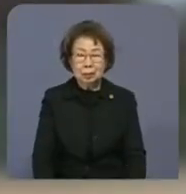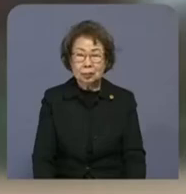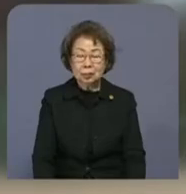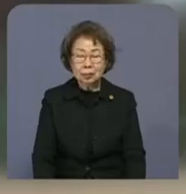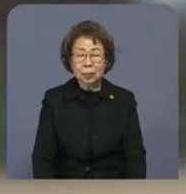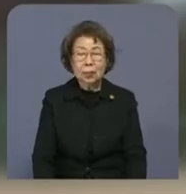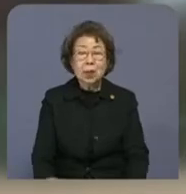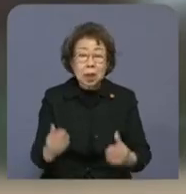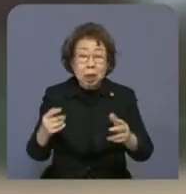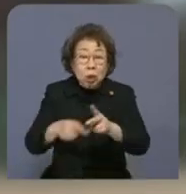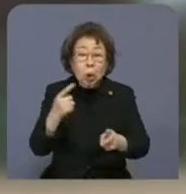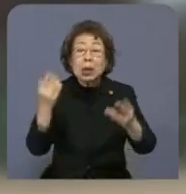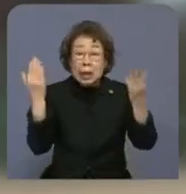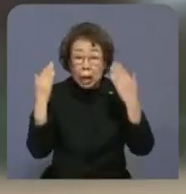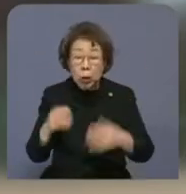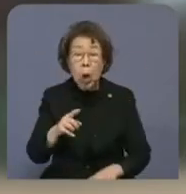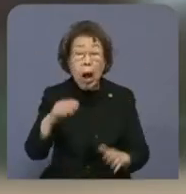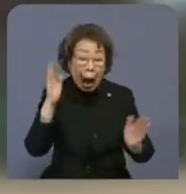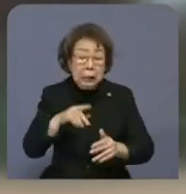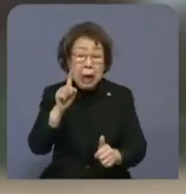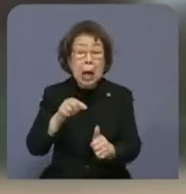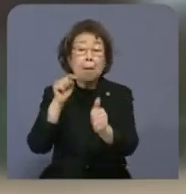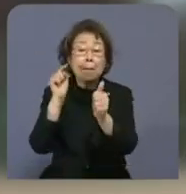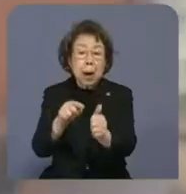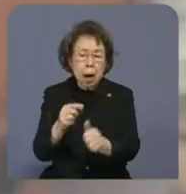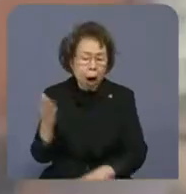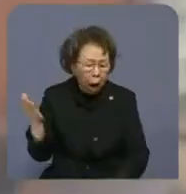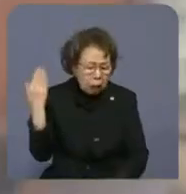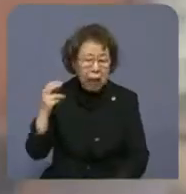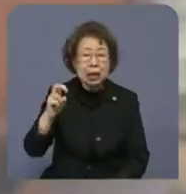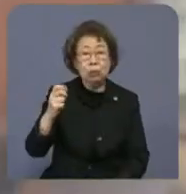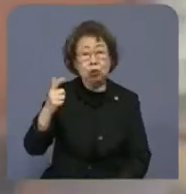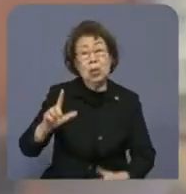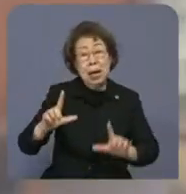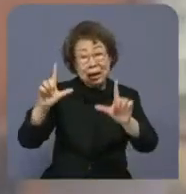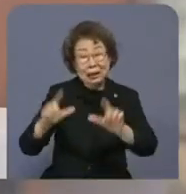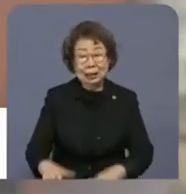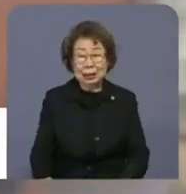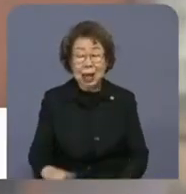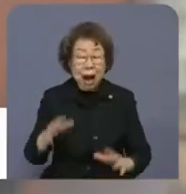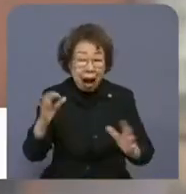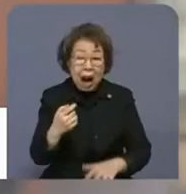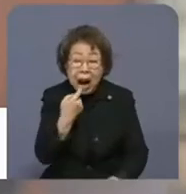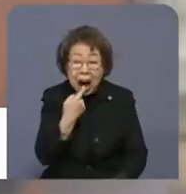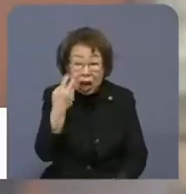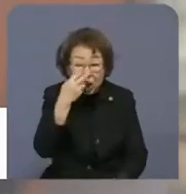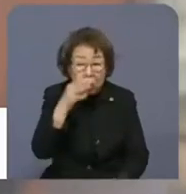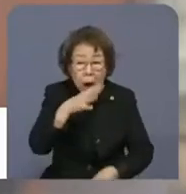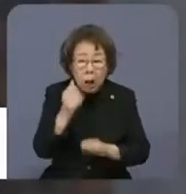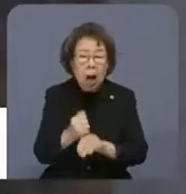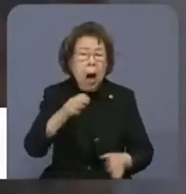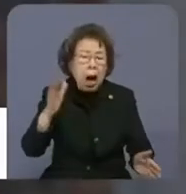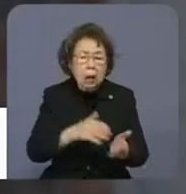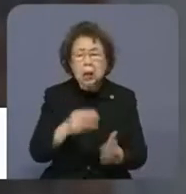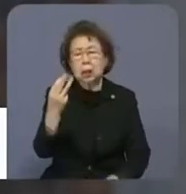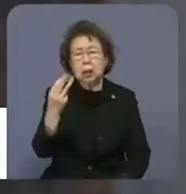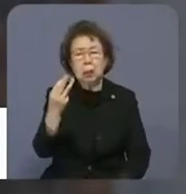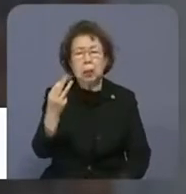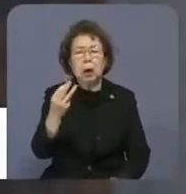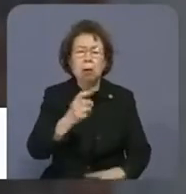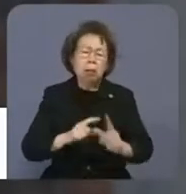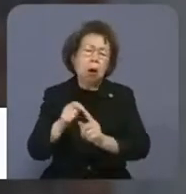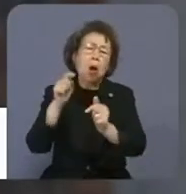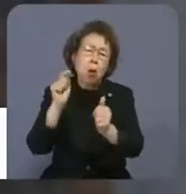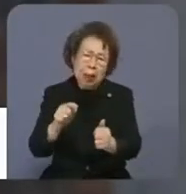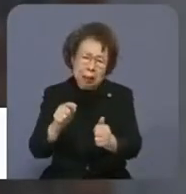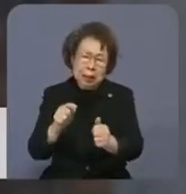처음 이 초등학교에서 학생 한 명이 확진된 건 지난달 26일. 전교생을 검사했는데 학생 13명이 더